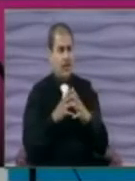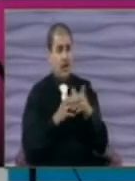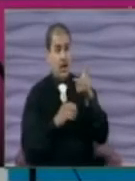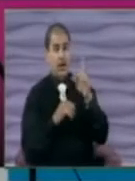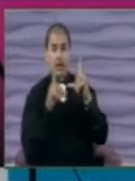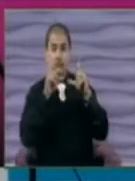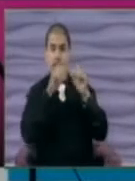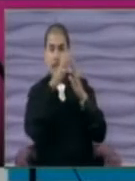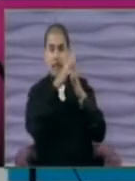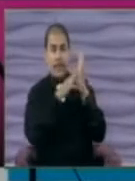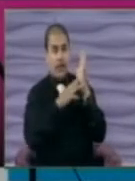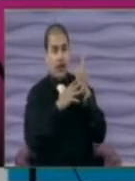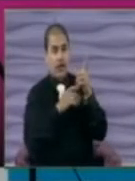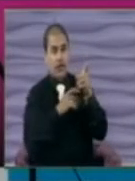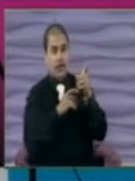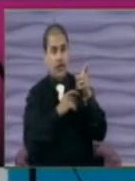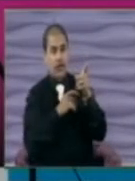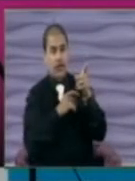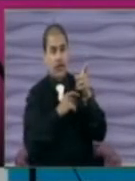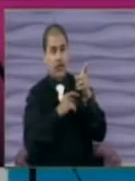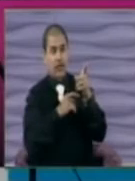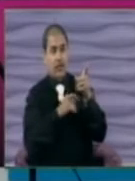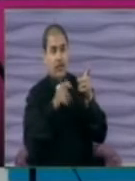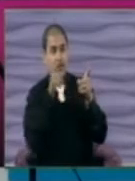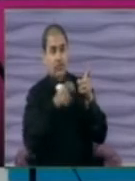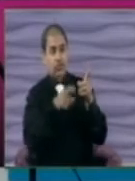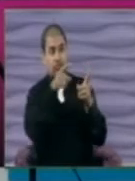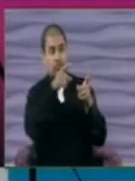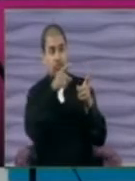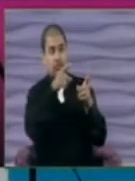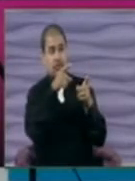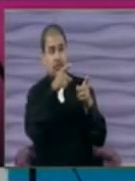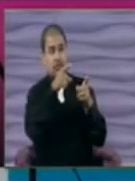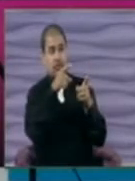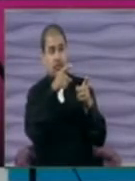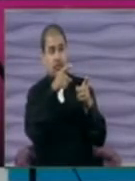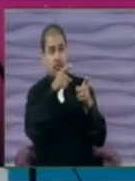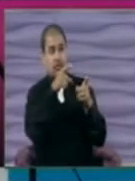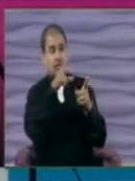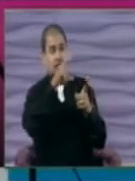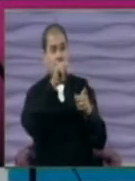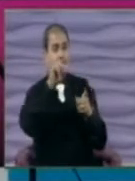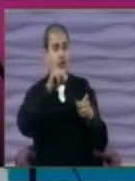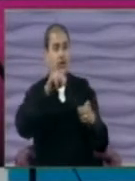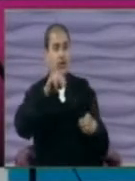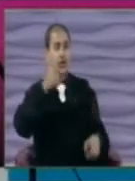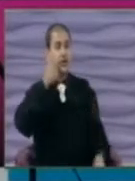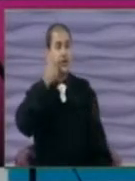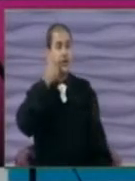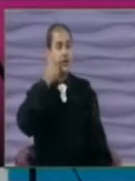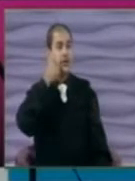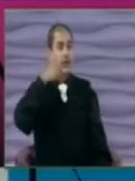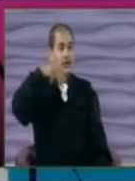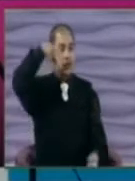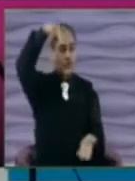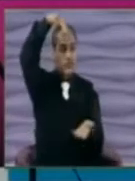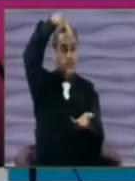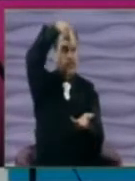بترا حصلت فيها على المركز الثاني في خدعه بصريه. كثير الصوره جميل. لواحد ناط مبين زي كانه طاير بالسماء. صح. هاي الصوره بدون اي تعديل مثل ما